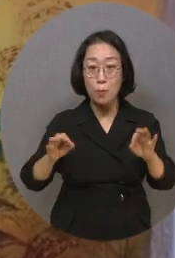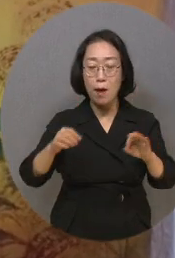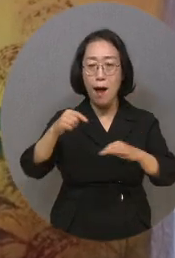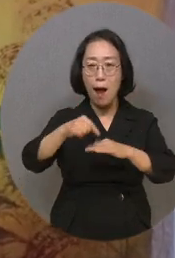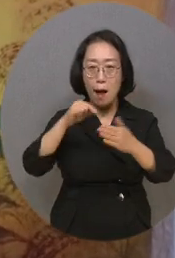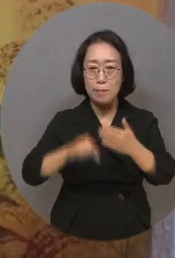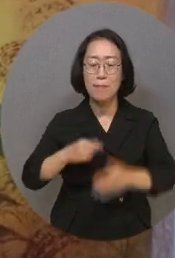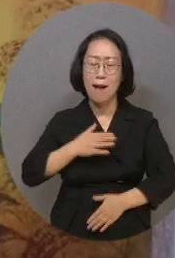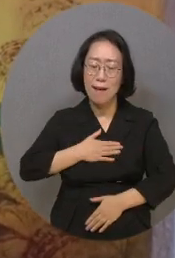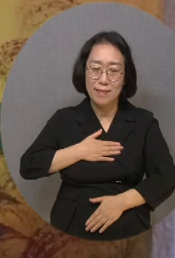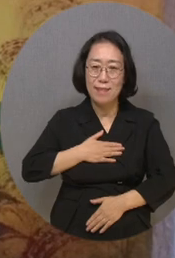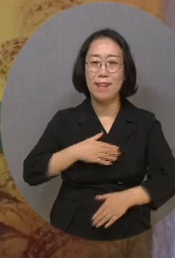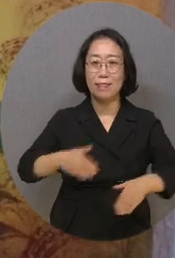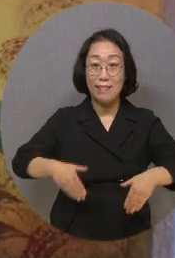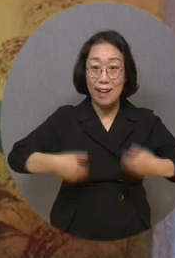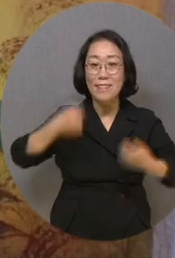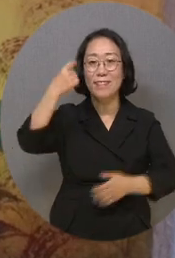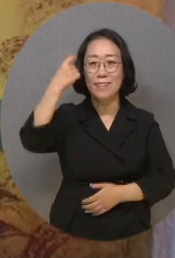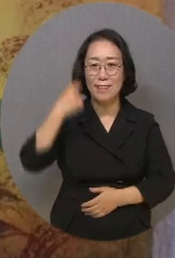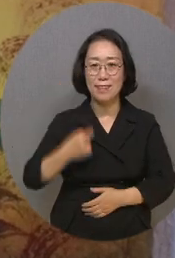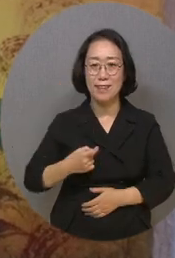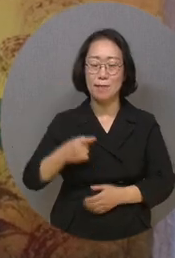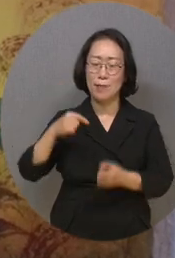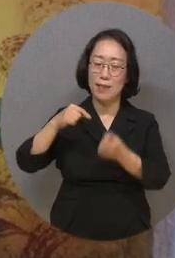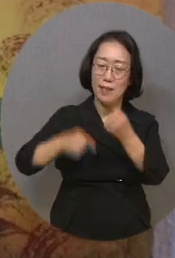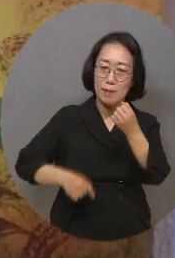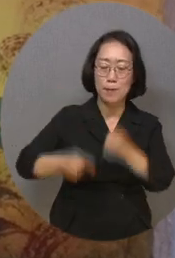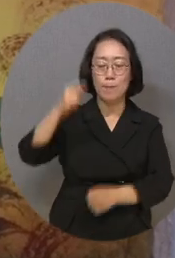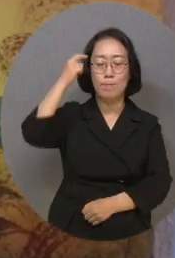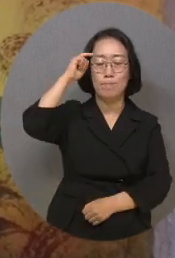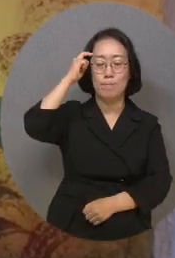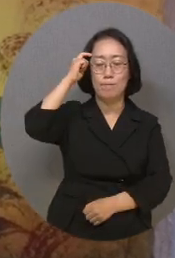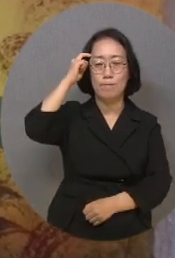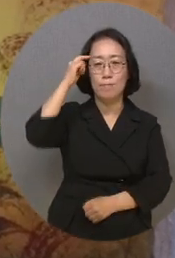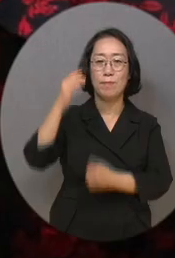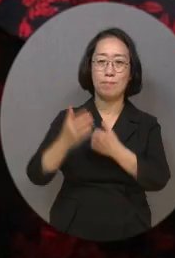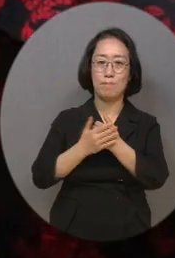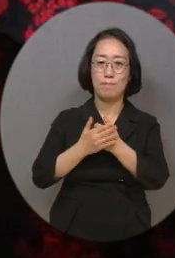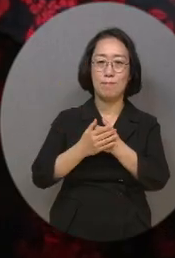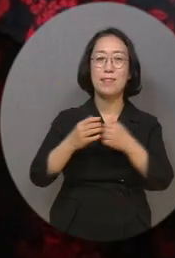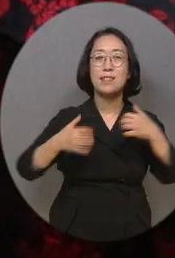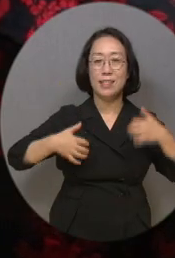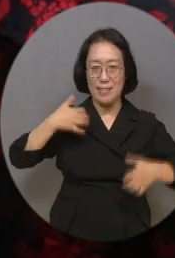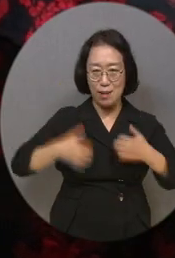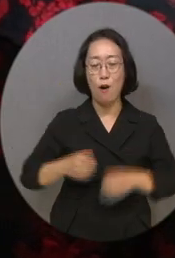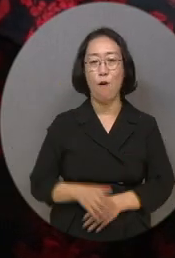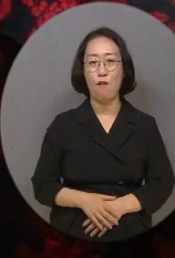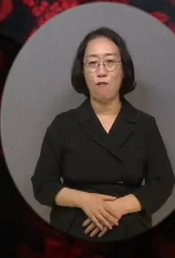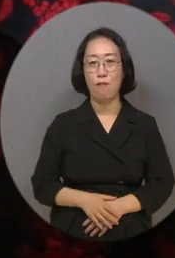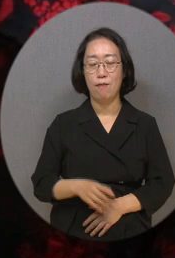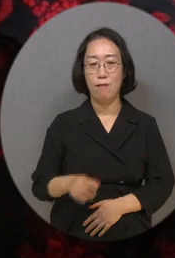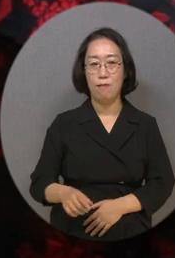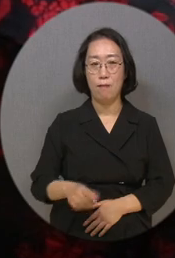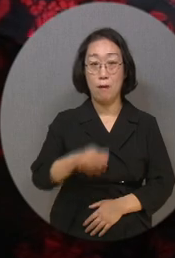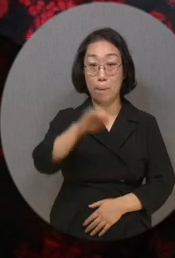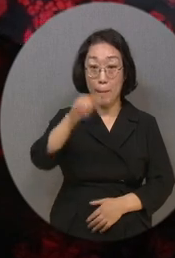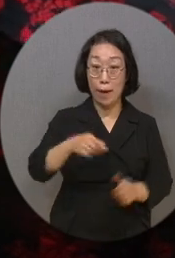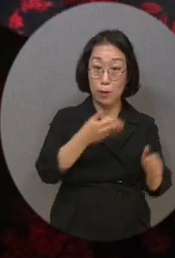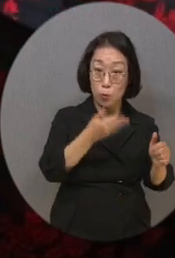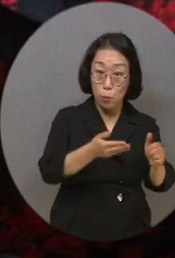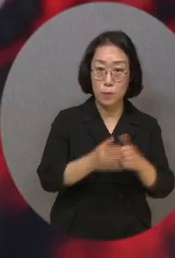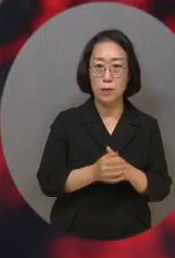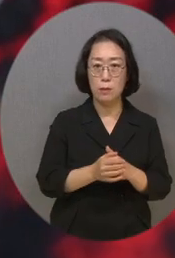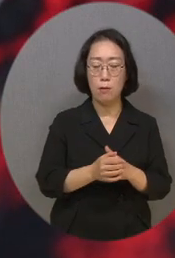묻어져 감상하는 이에게 사색하는 즐거움을 선사합니다. 백동철 화백은 장르와 양식을